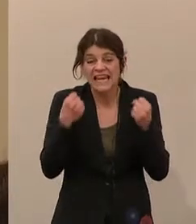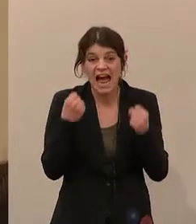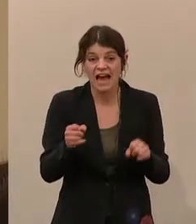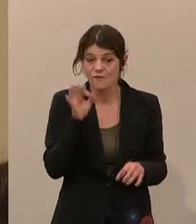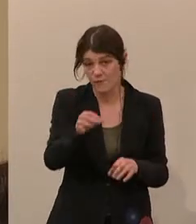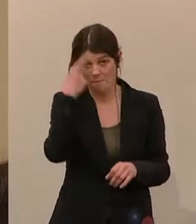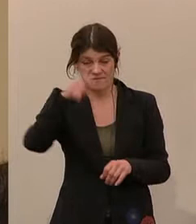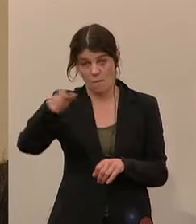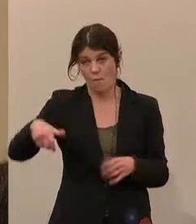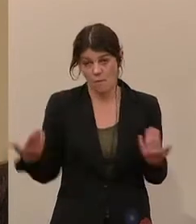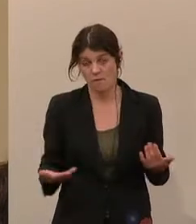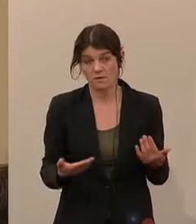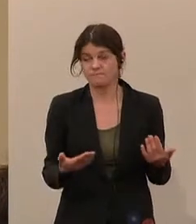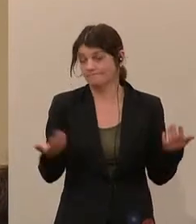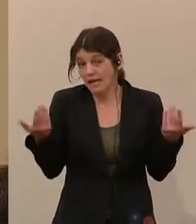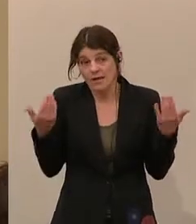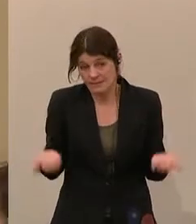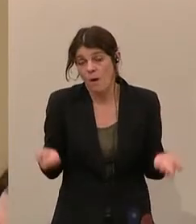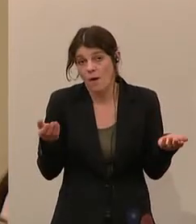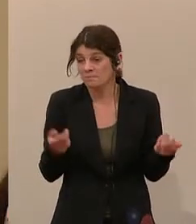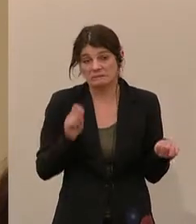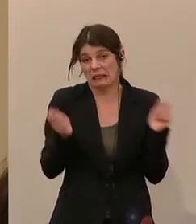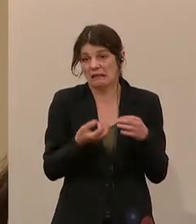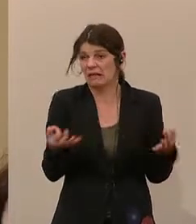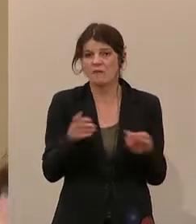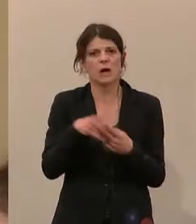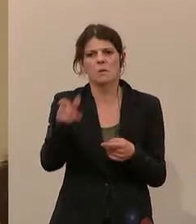der Bevölkerung. Es ändert nichts, wenn Sie